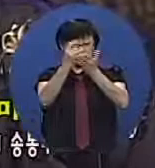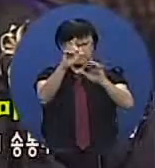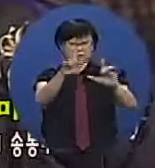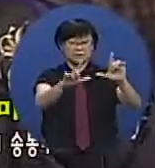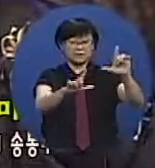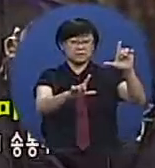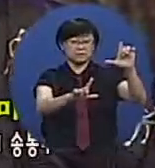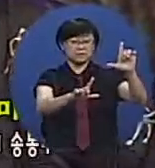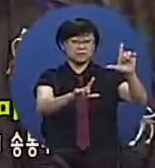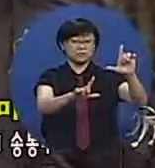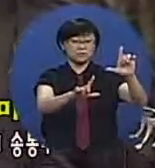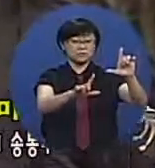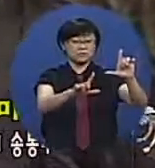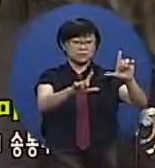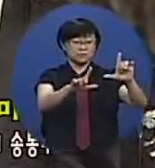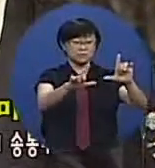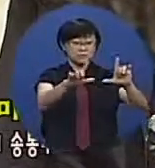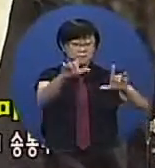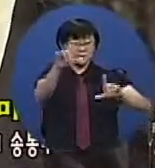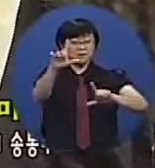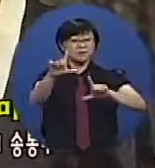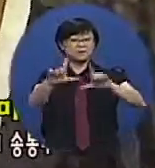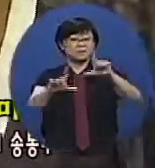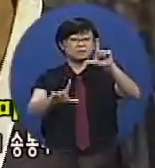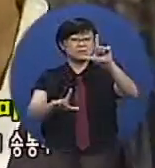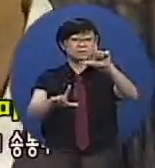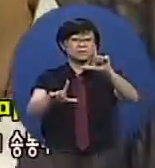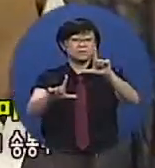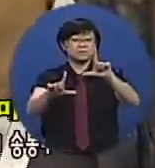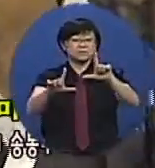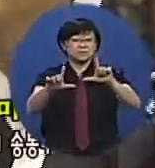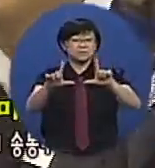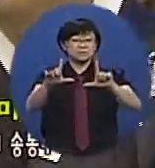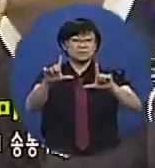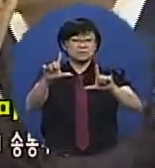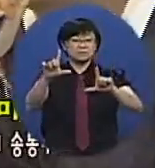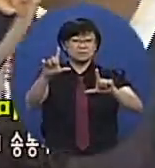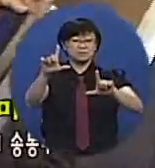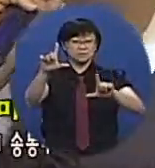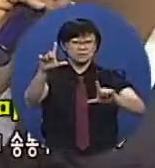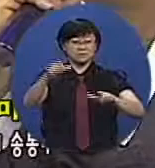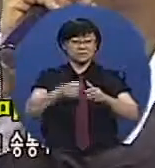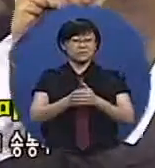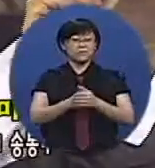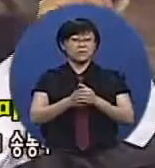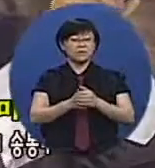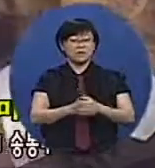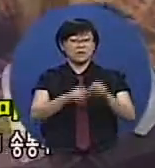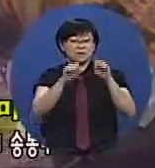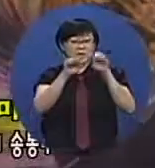어머님의 그 모습이, 그 모습이